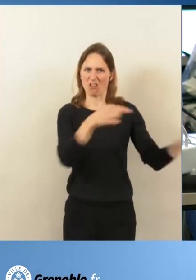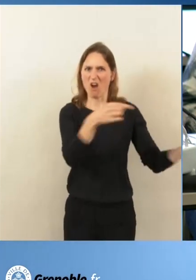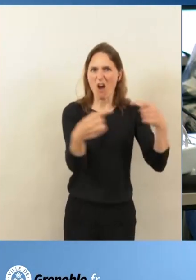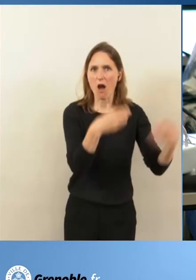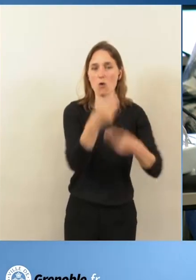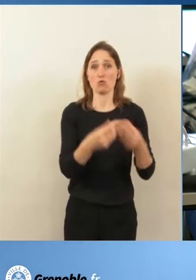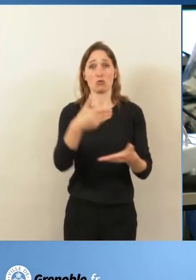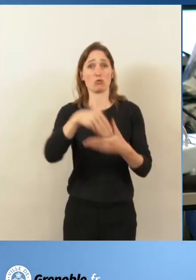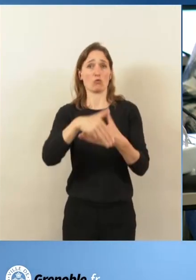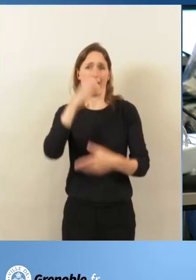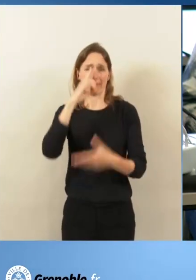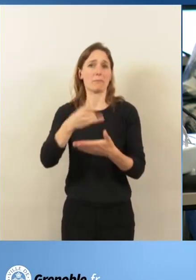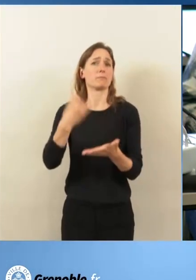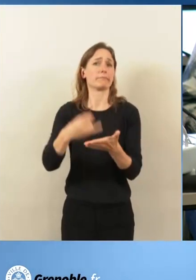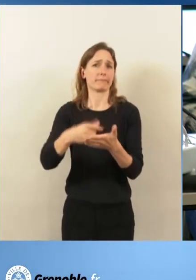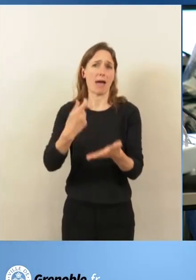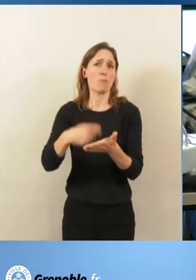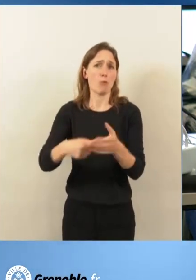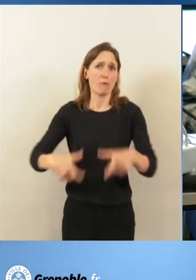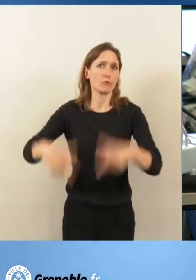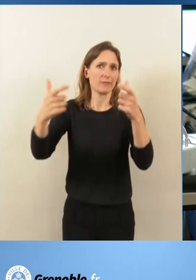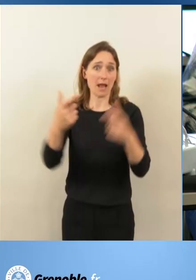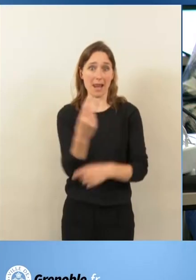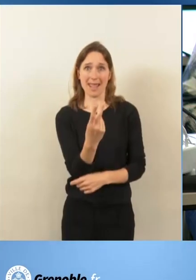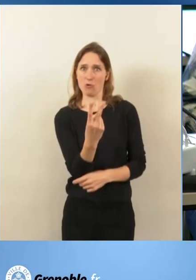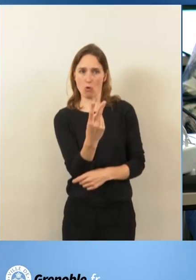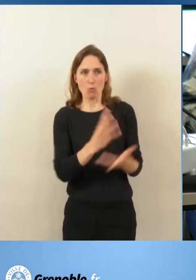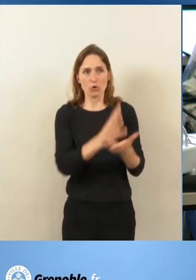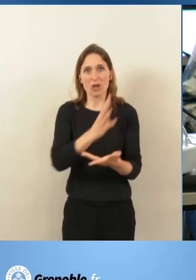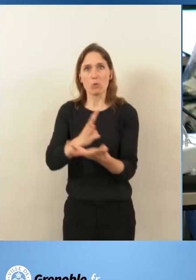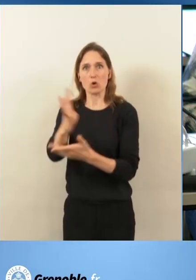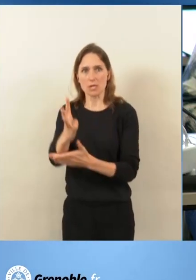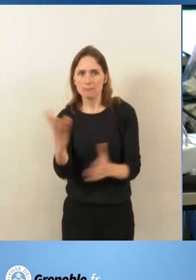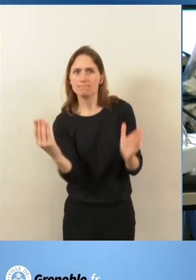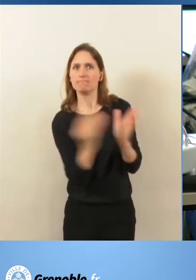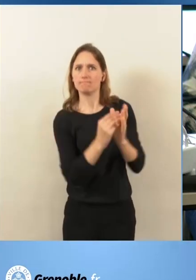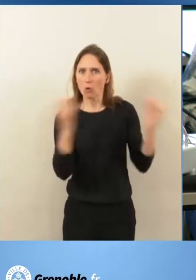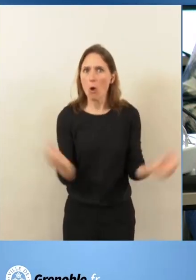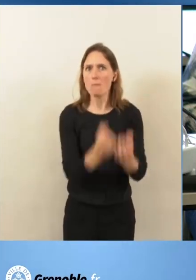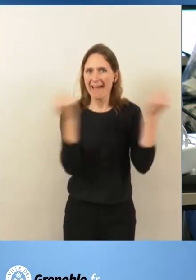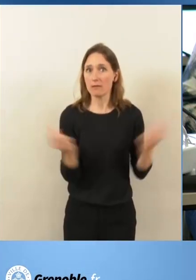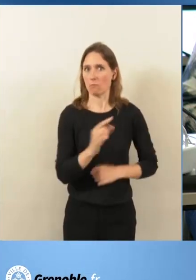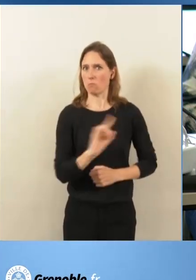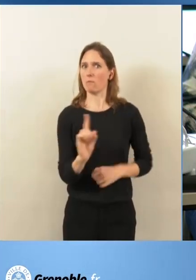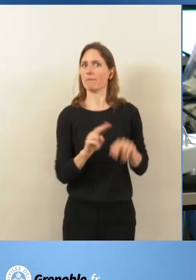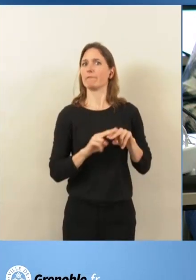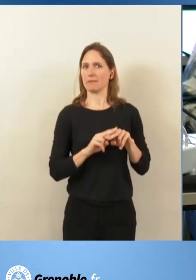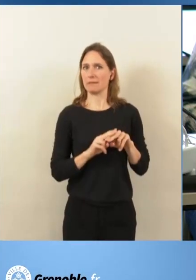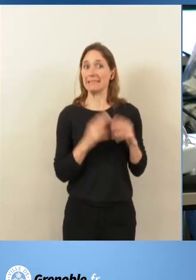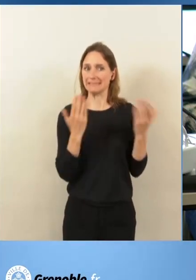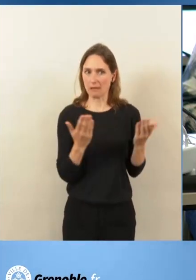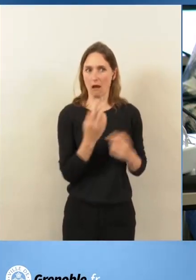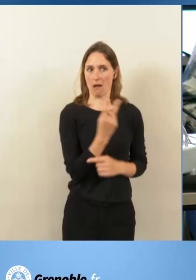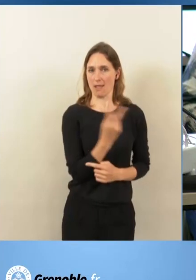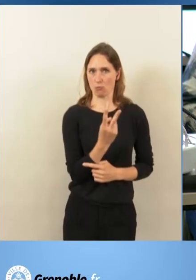foncière aucun de ces deux projets n'était inscrit aucune de ces deux décisions n'était inscrite dans votre programme et c'est ça qui à chaque fois